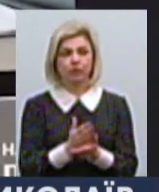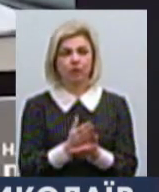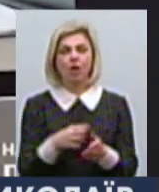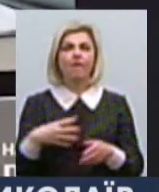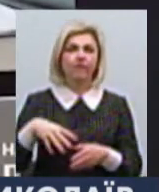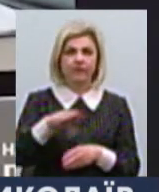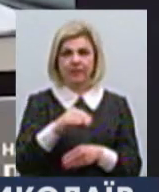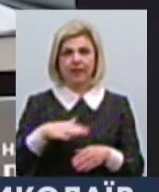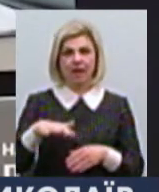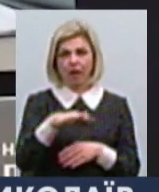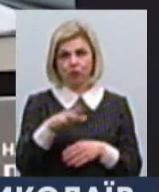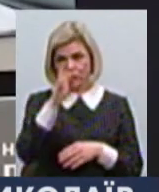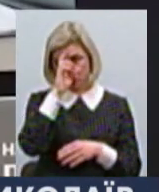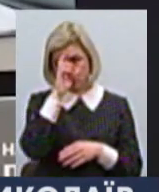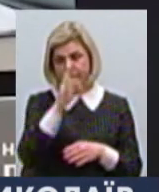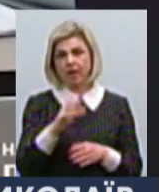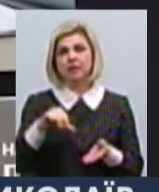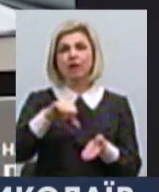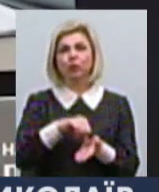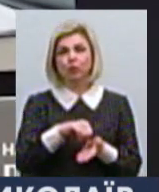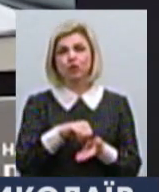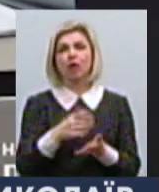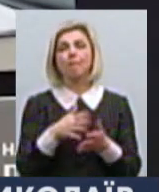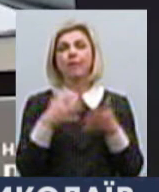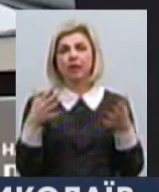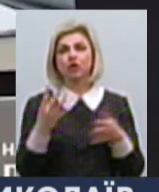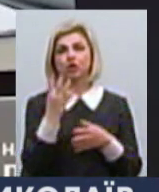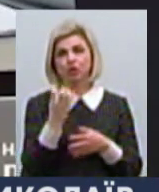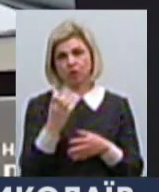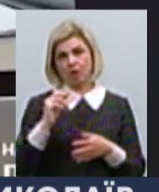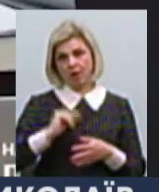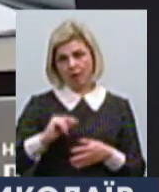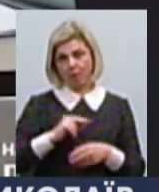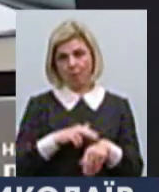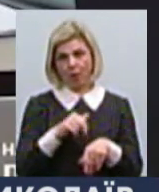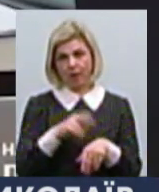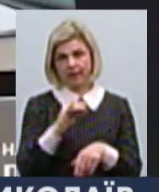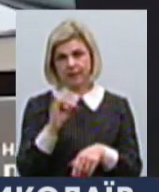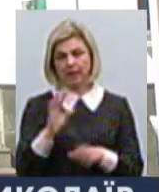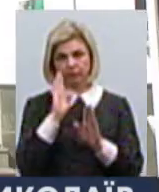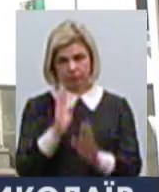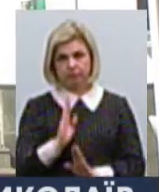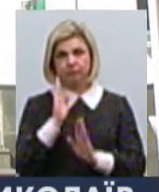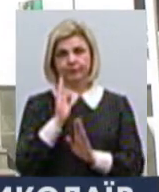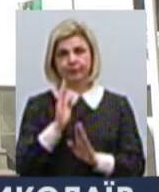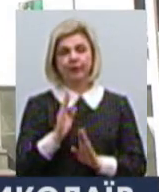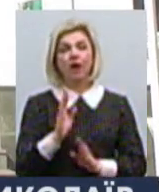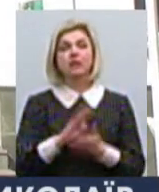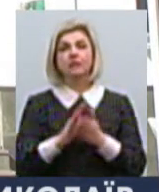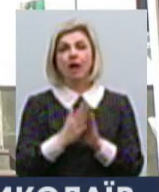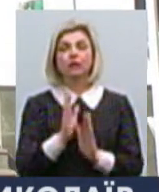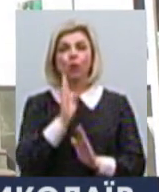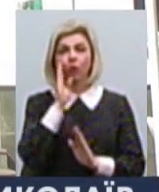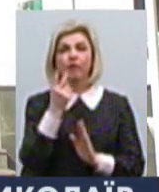всій території держави, залучено більше 400 працівників поліції цілодобово. Станом на ранок